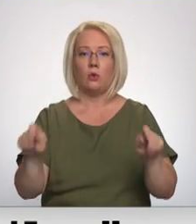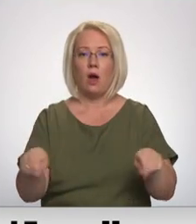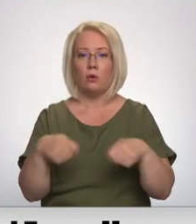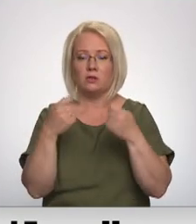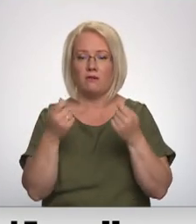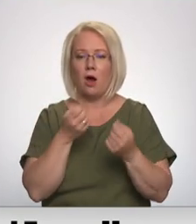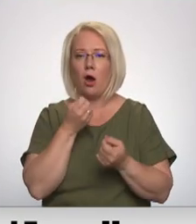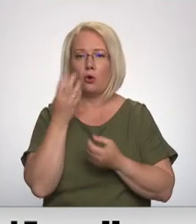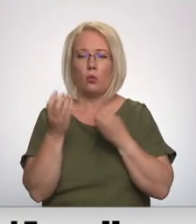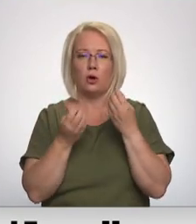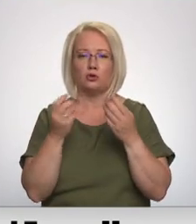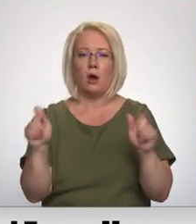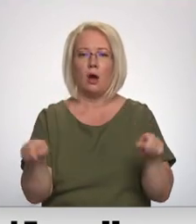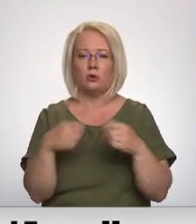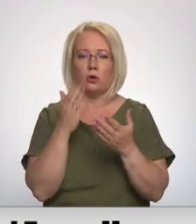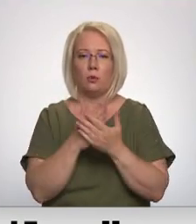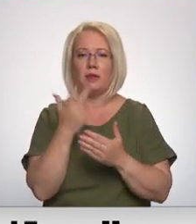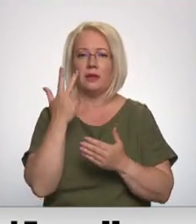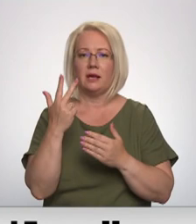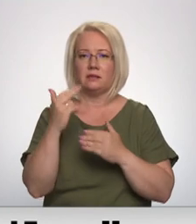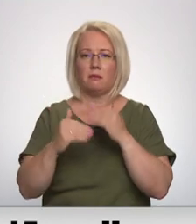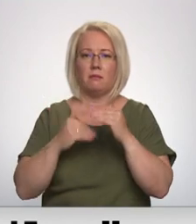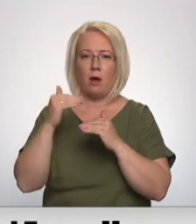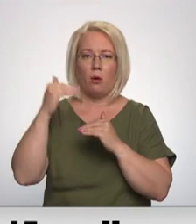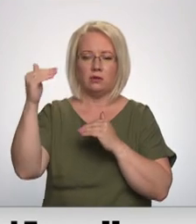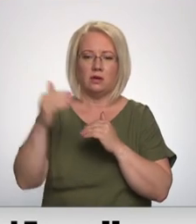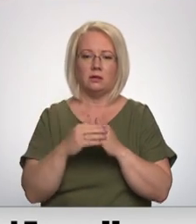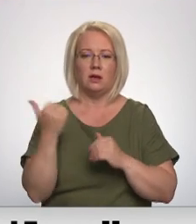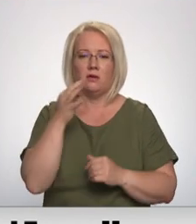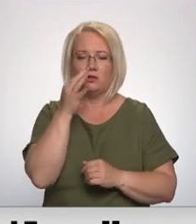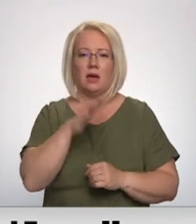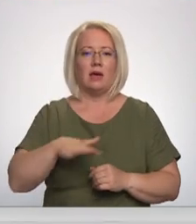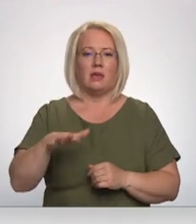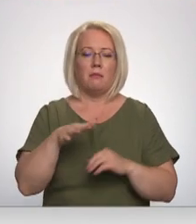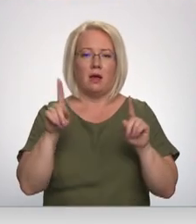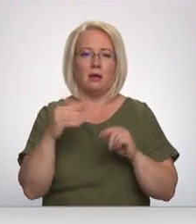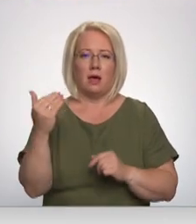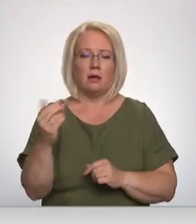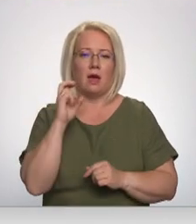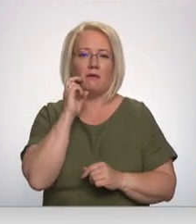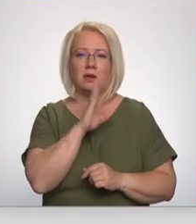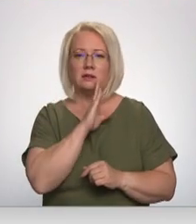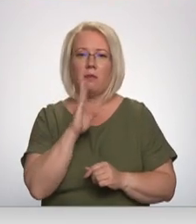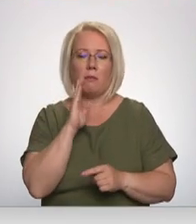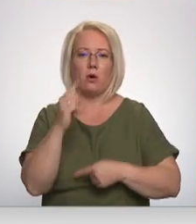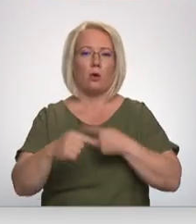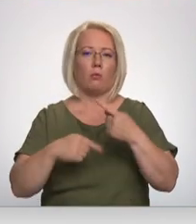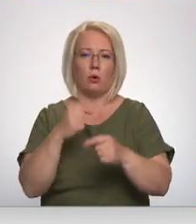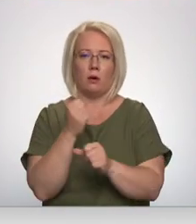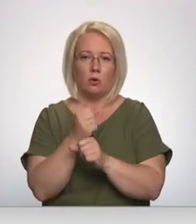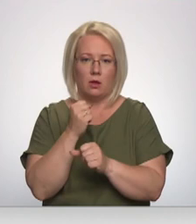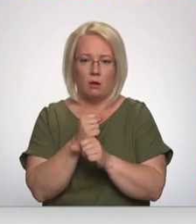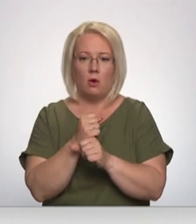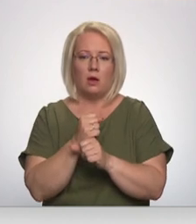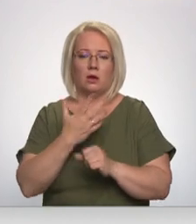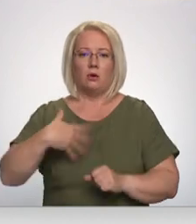ar rožu audzēšanu nodarbojas jau trīs paaudzēs. Ģimenes lieta. Tā kā vecā mamma ar to vēl joprojām nodarbojās, un